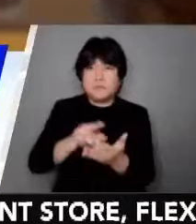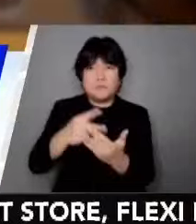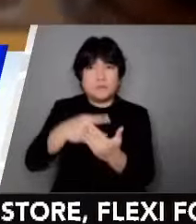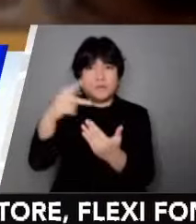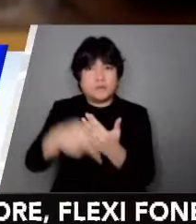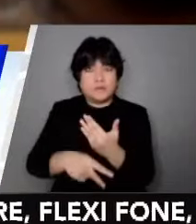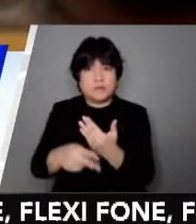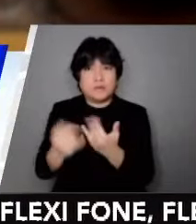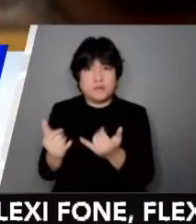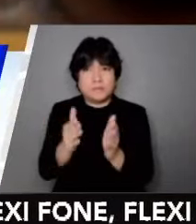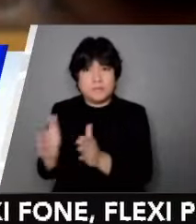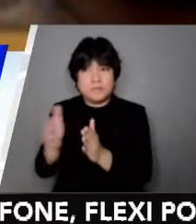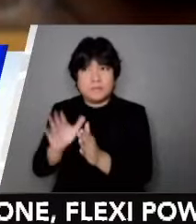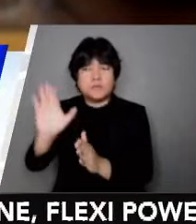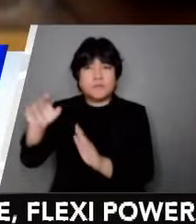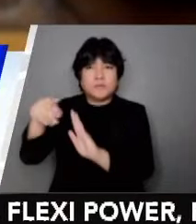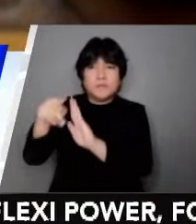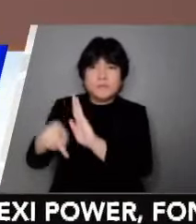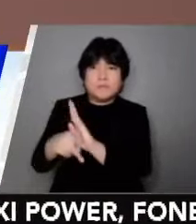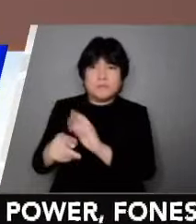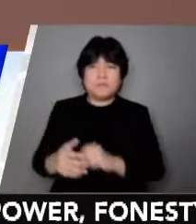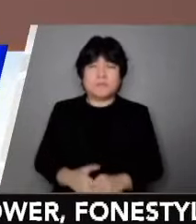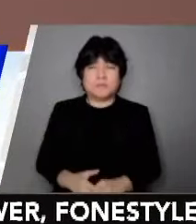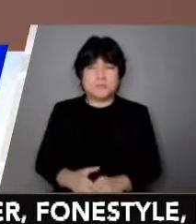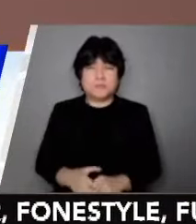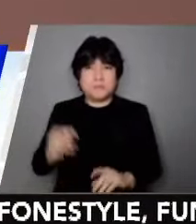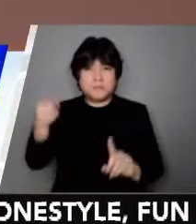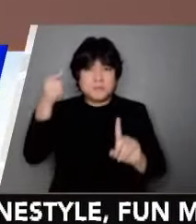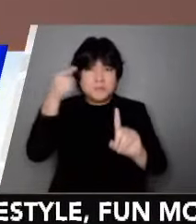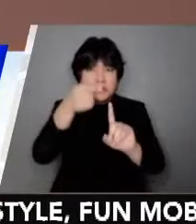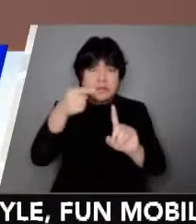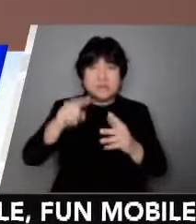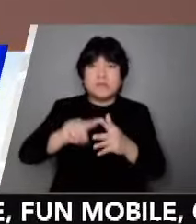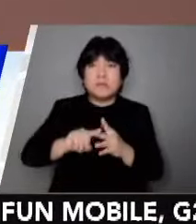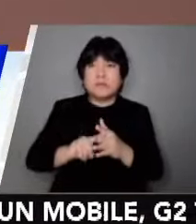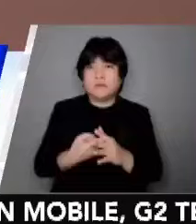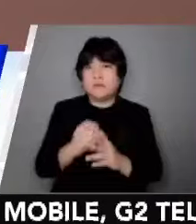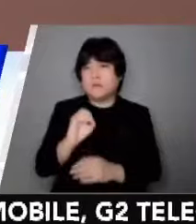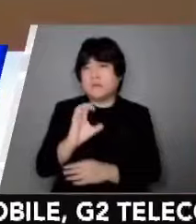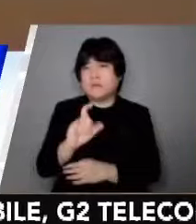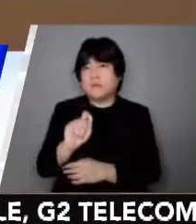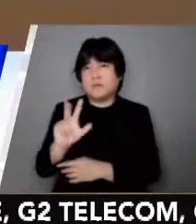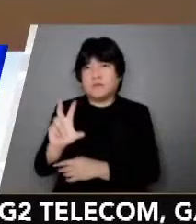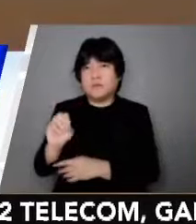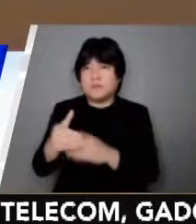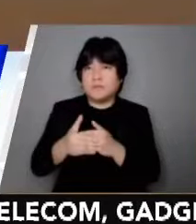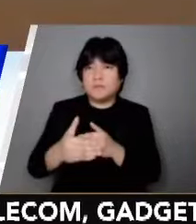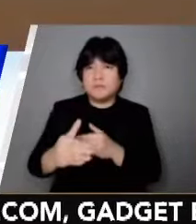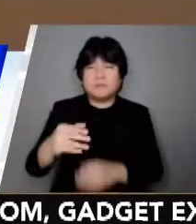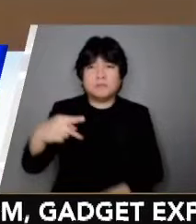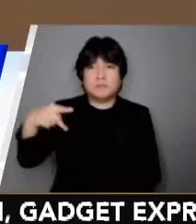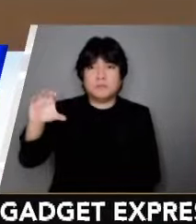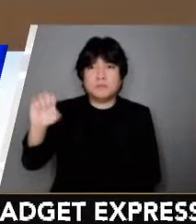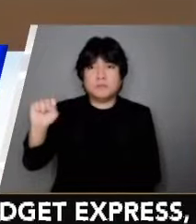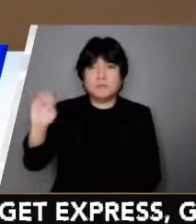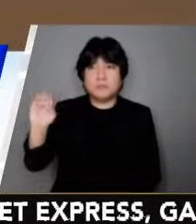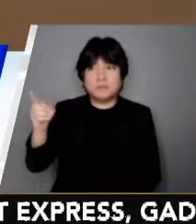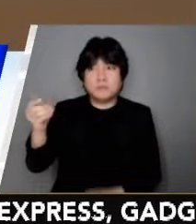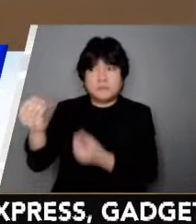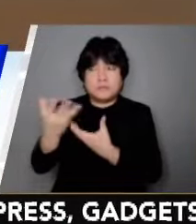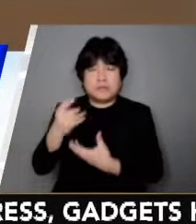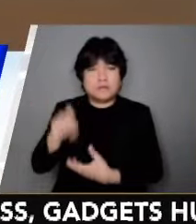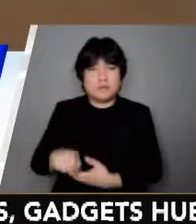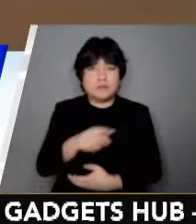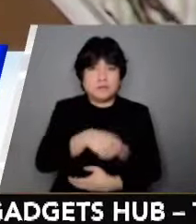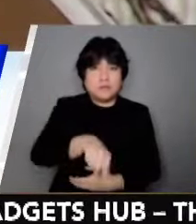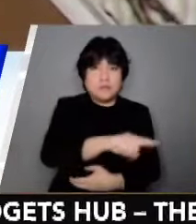kanilang guidelines. Target itong maipatupad simula October 30. Ayon sa PCSO, kailangan lang magsumite ng pasyente o kanilang kaanak